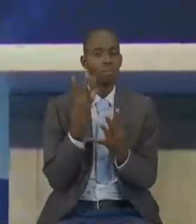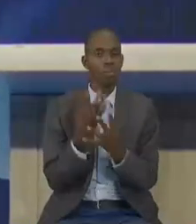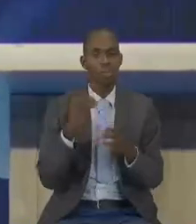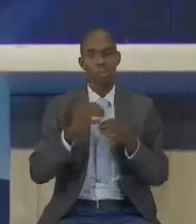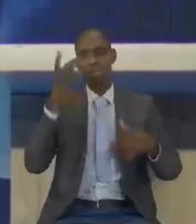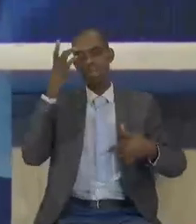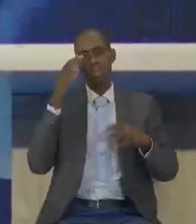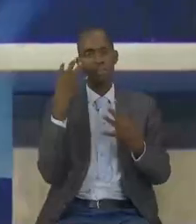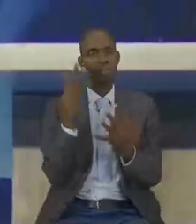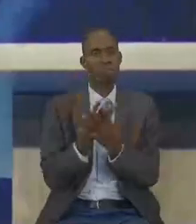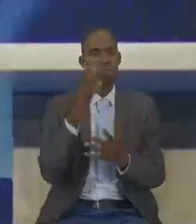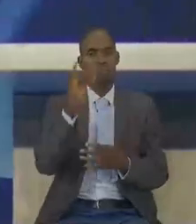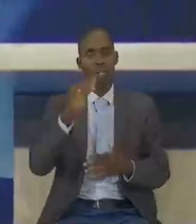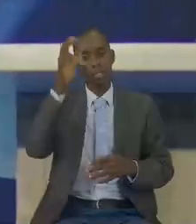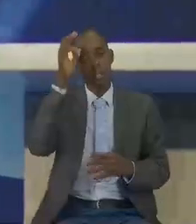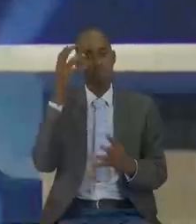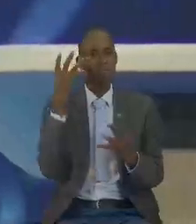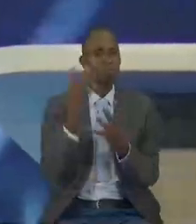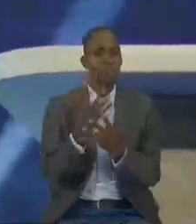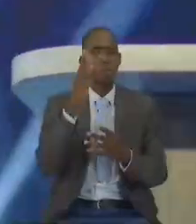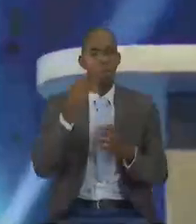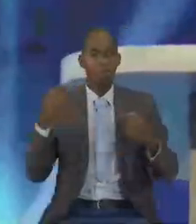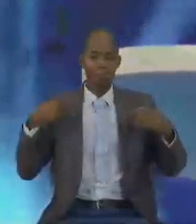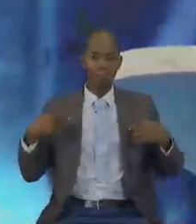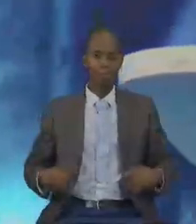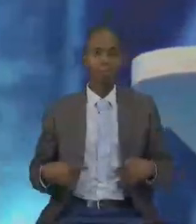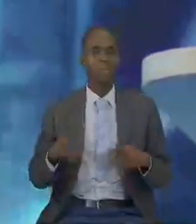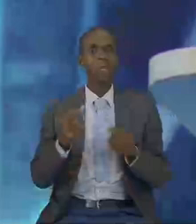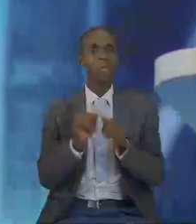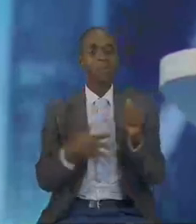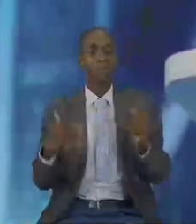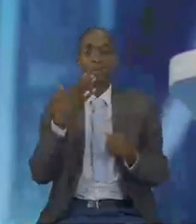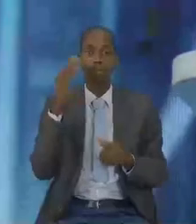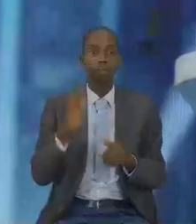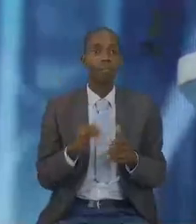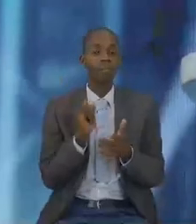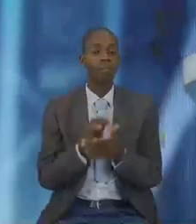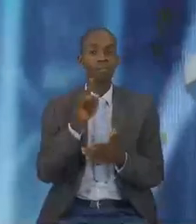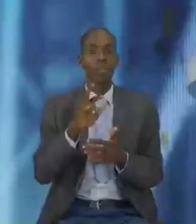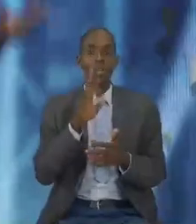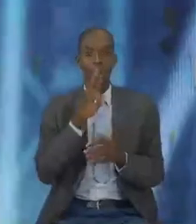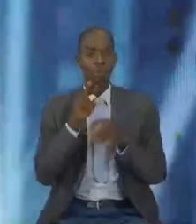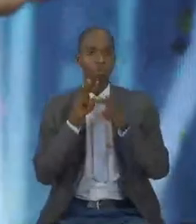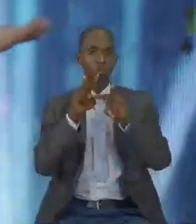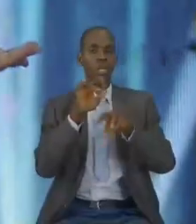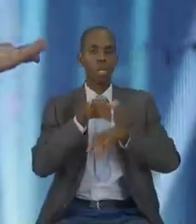l'emprisonnement dans la maladie, l'emprisonnement par Satan, par les afflictions, par toutes choses